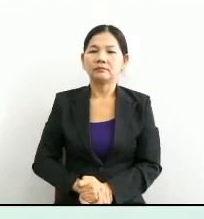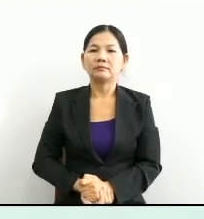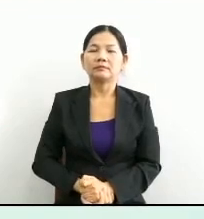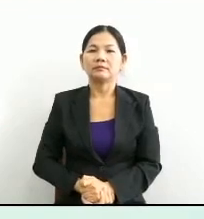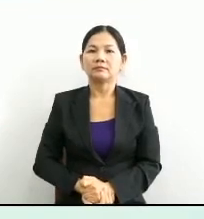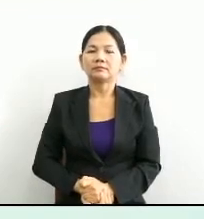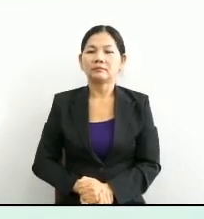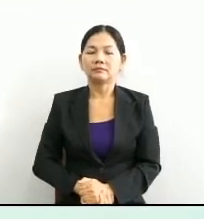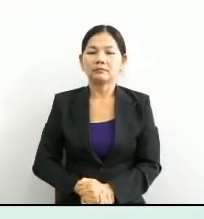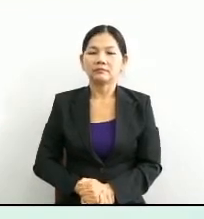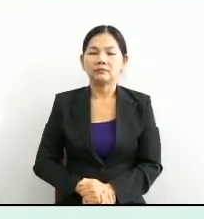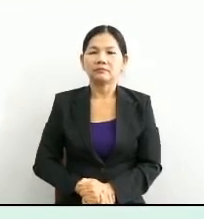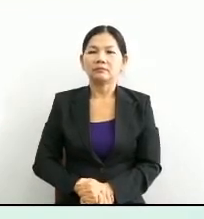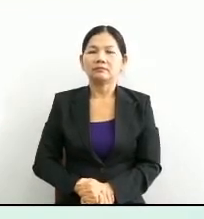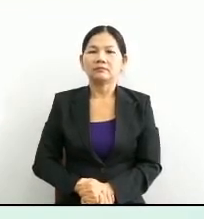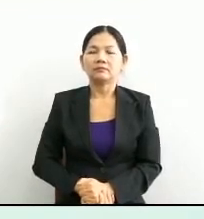mùn đồn lấy cái con